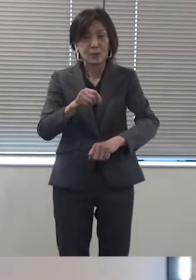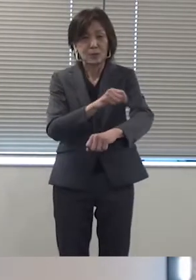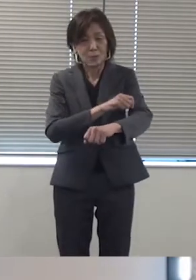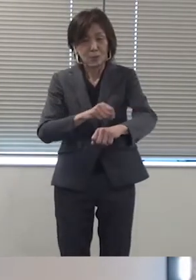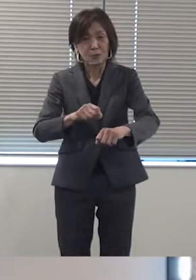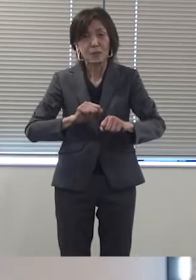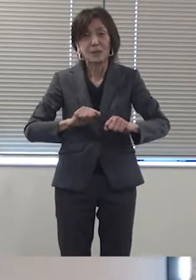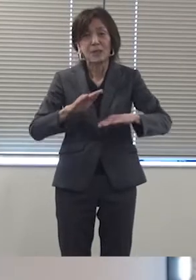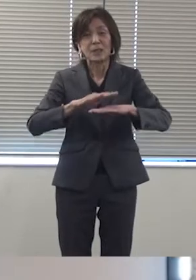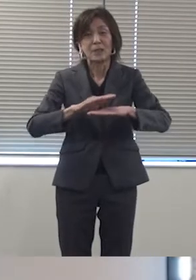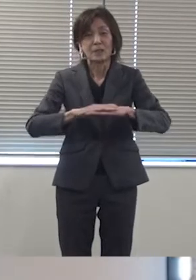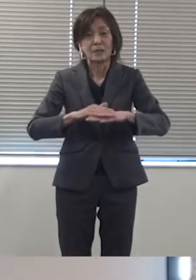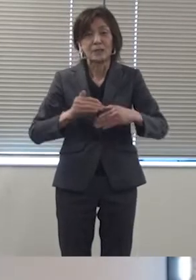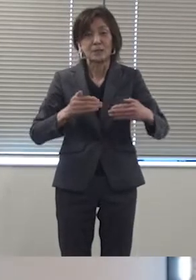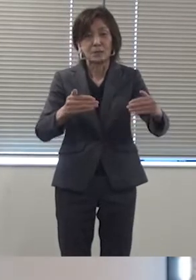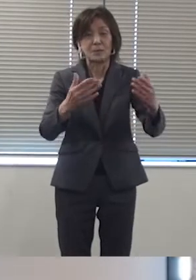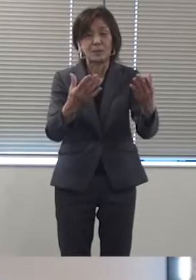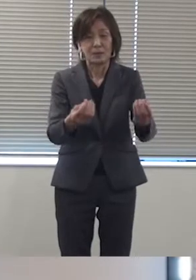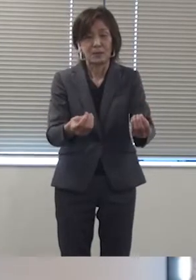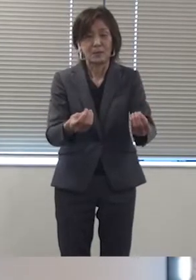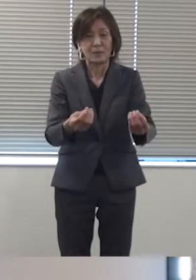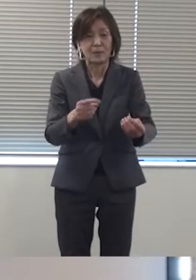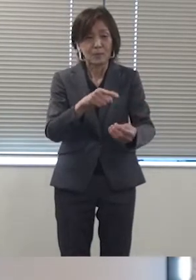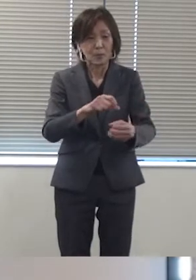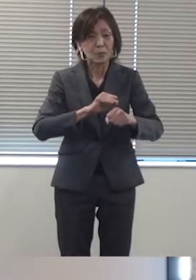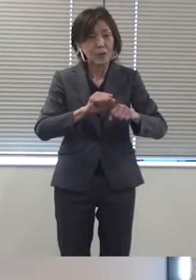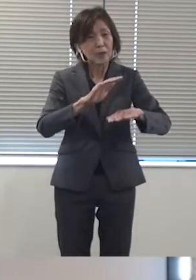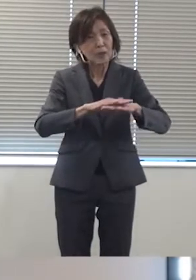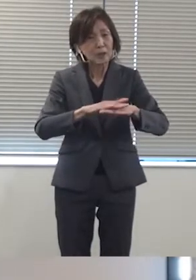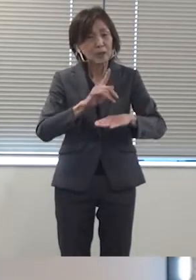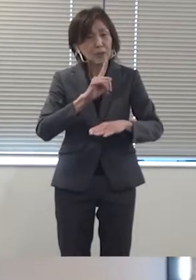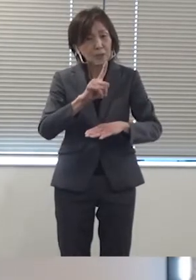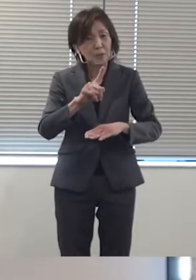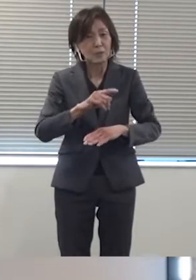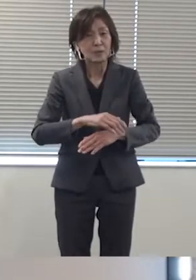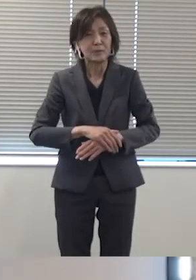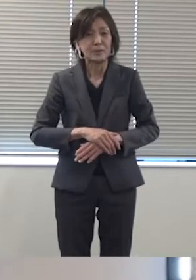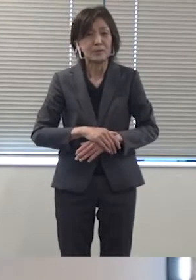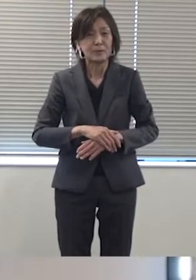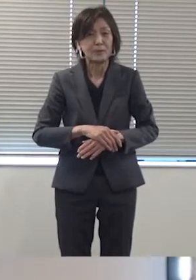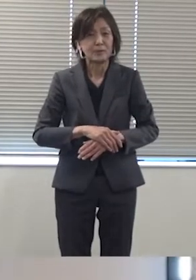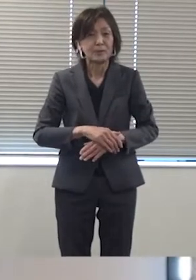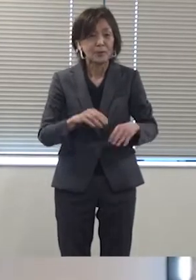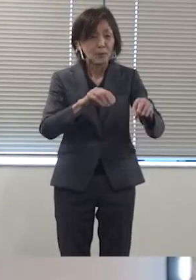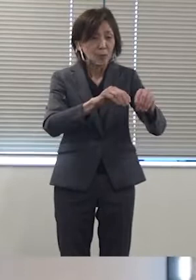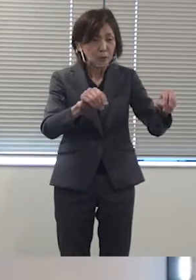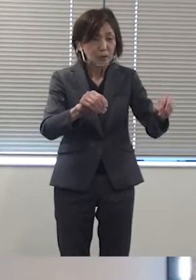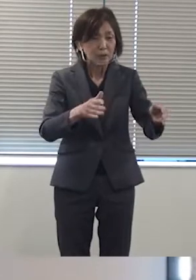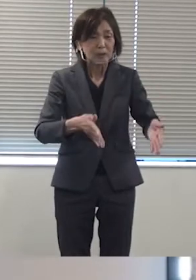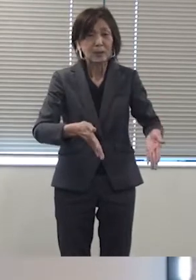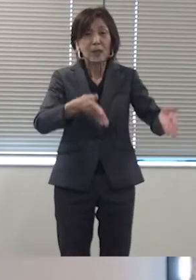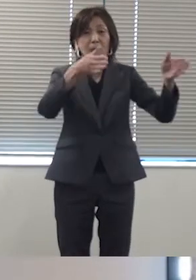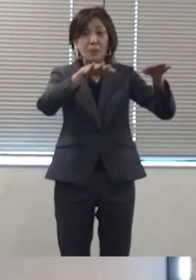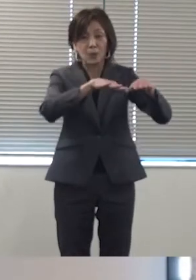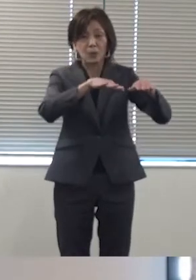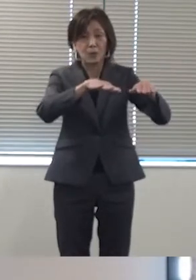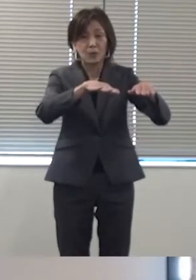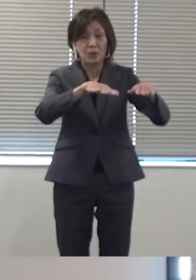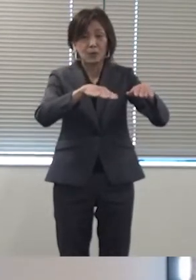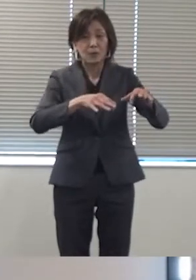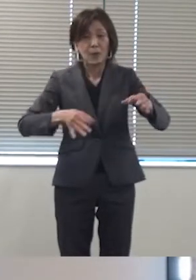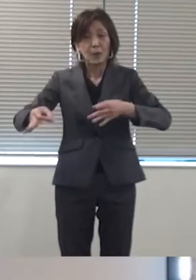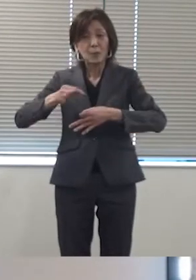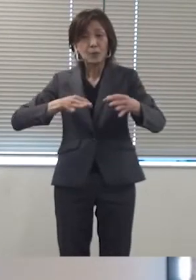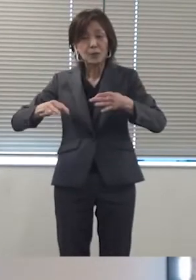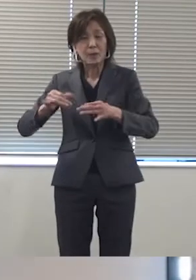地と建物はこっちで構えて、運営は民間でやってもらうというやり方なんですが、それが法改正等でできなくな